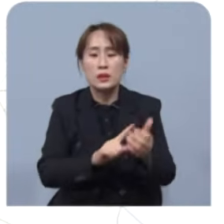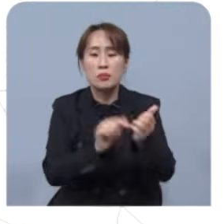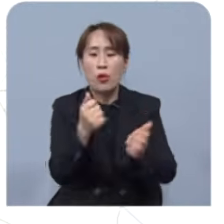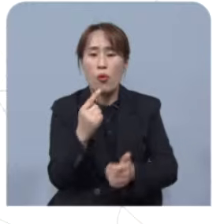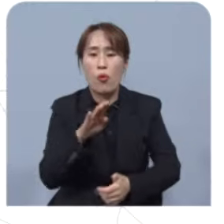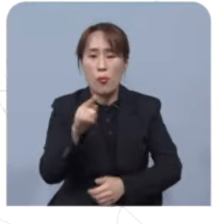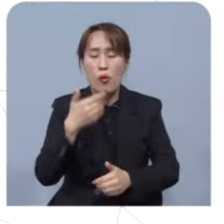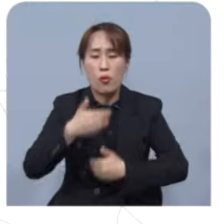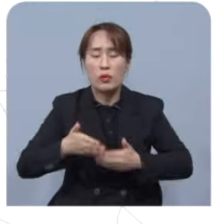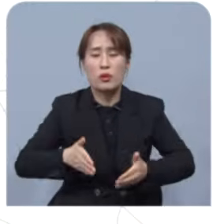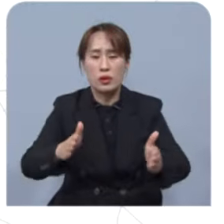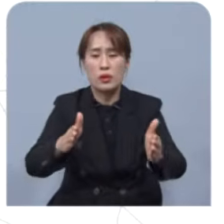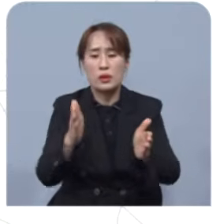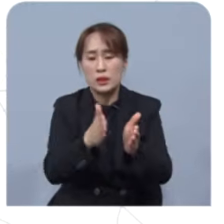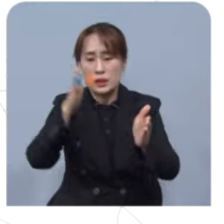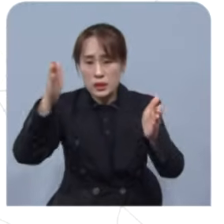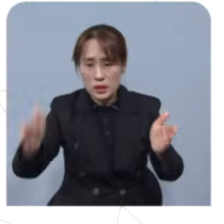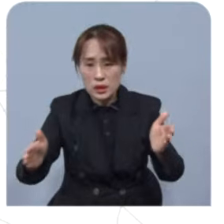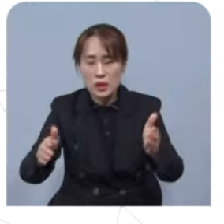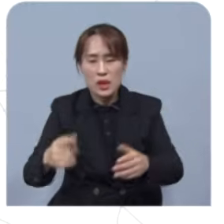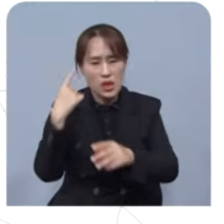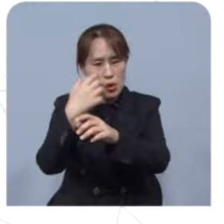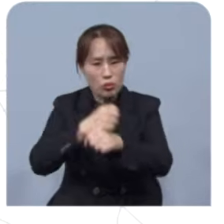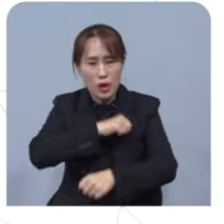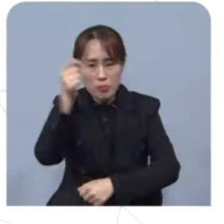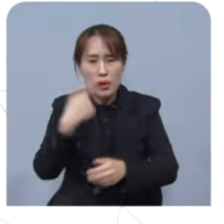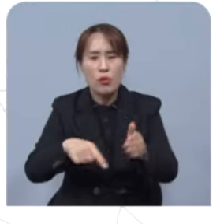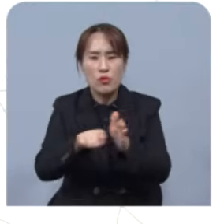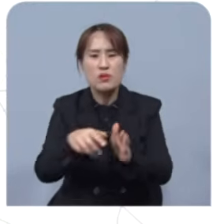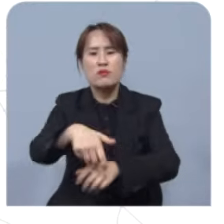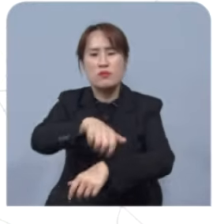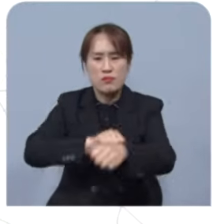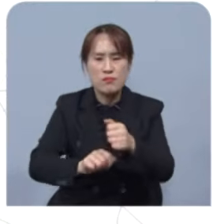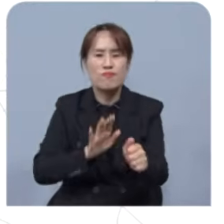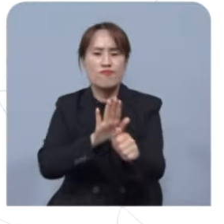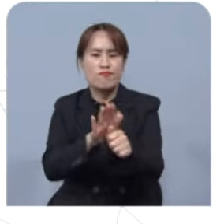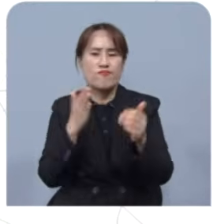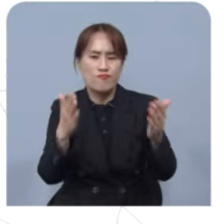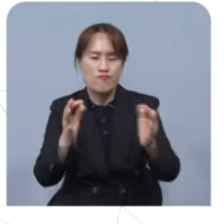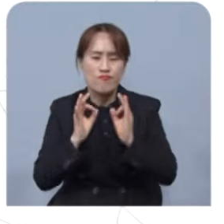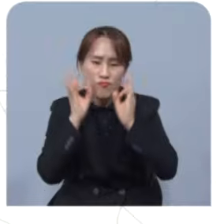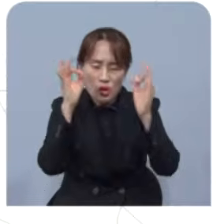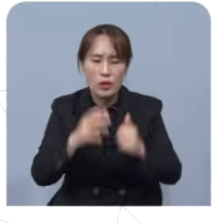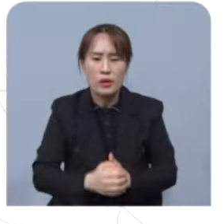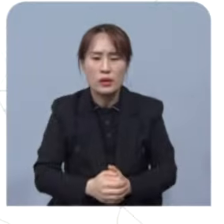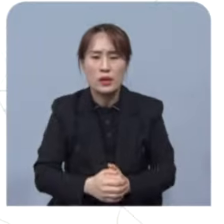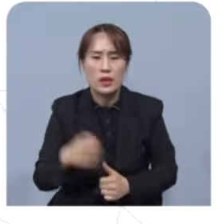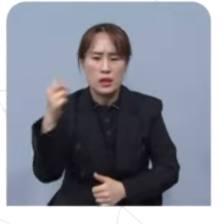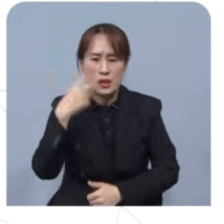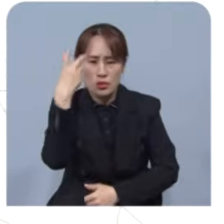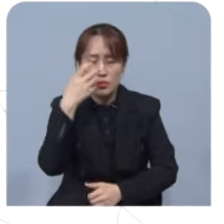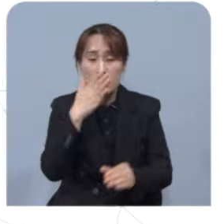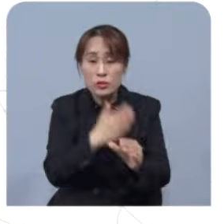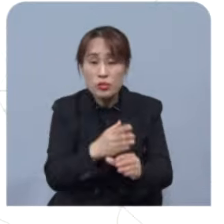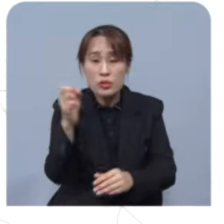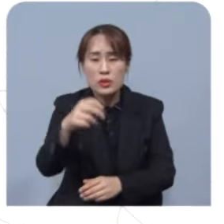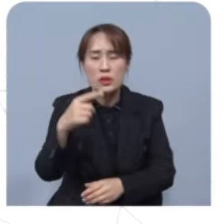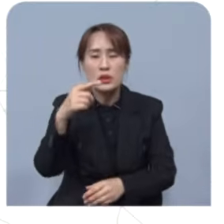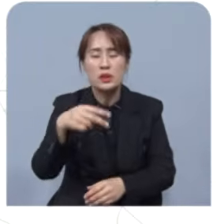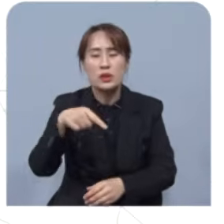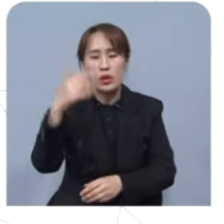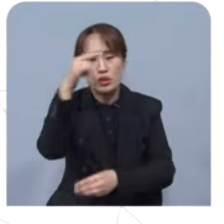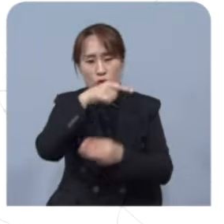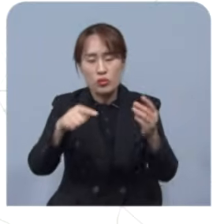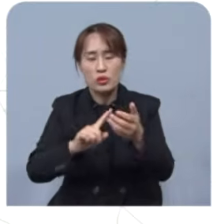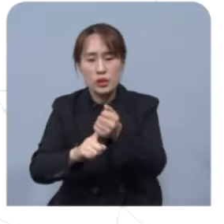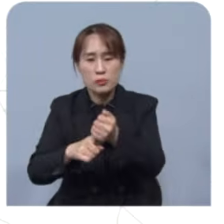증평호법 고속도로 확장의 예타 통과를 위해 적극 노력하고 타당성 재조사 중인 서청주